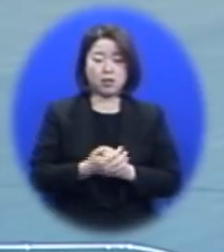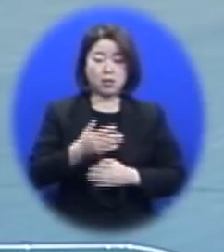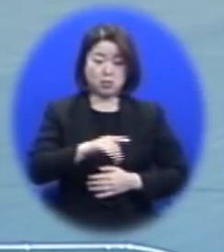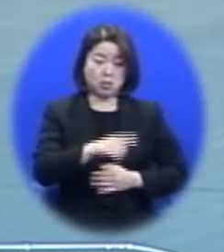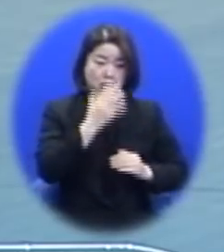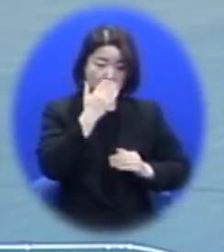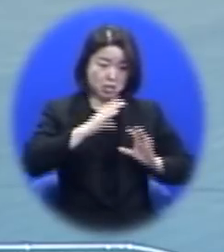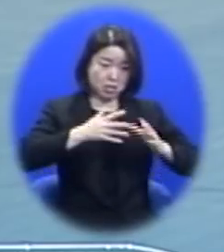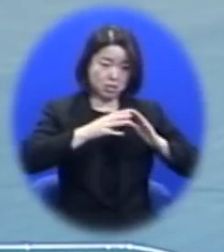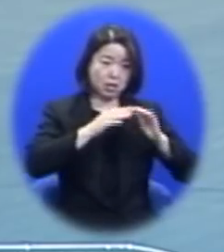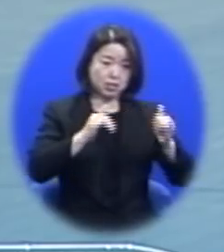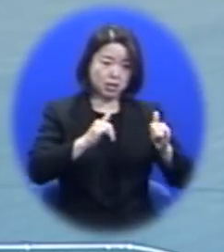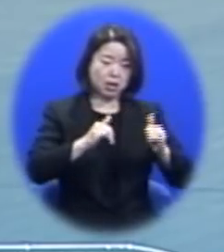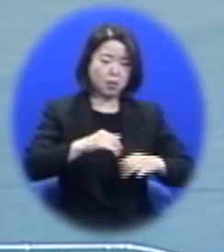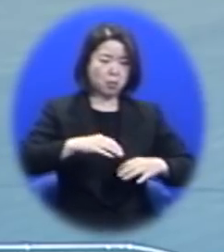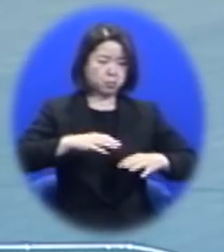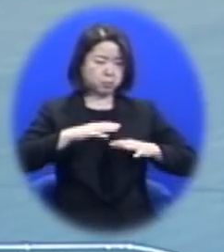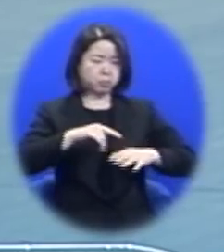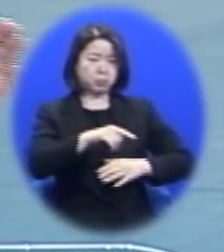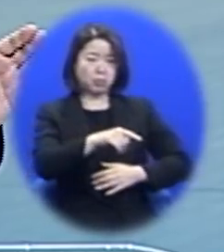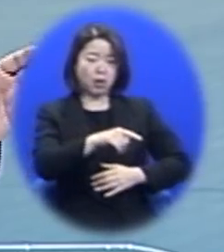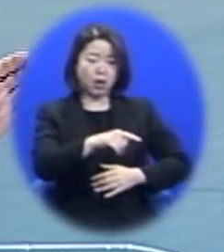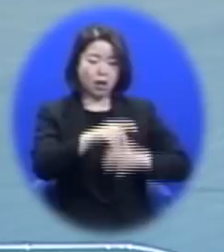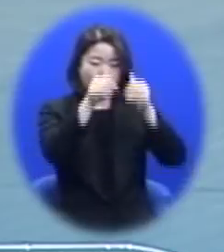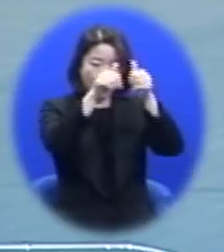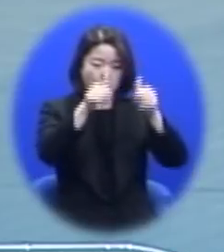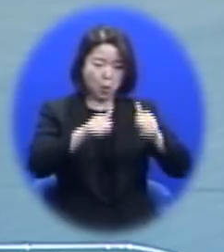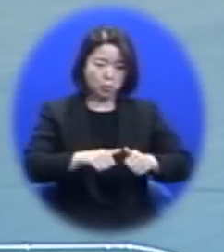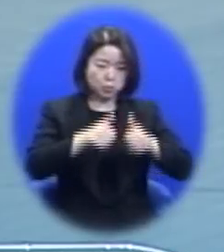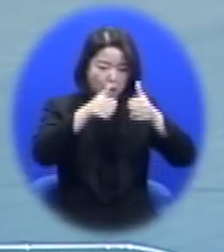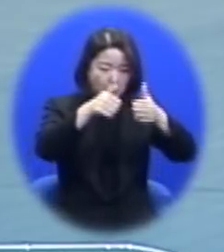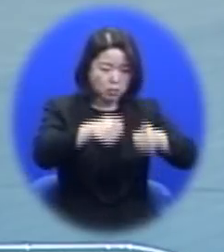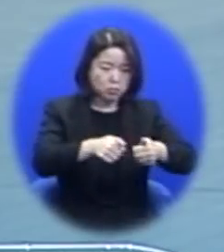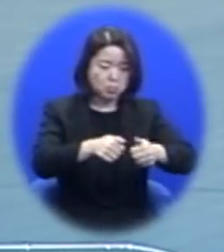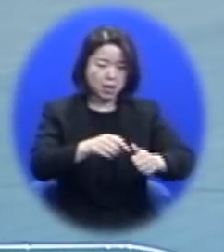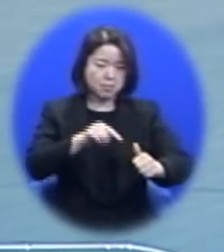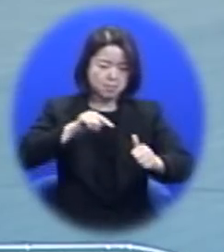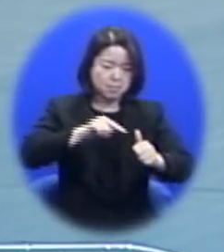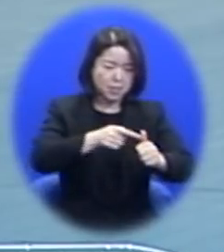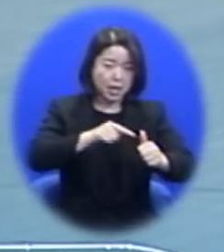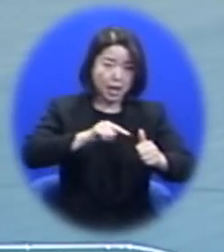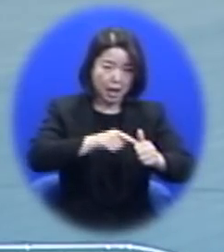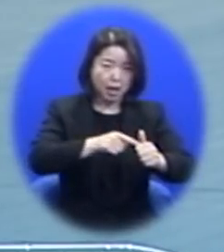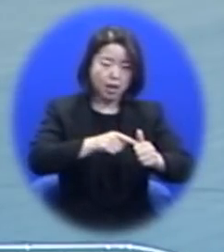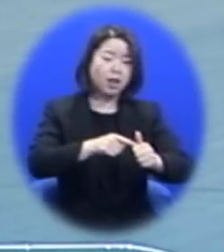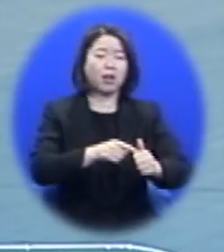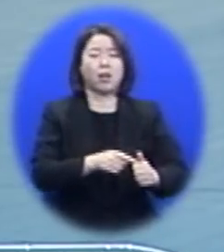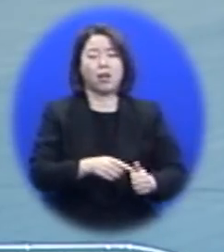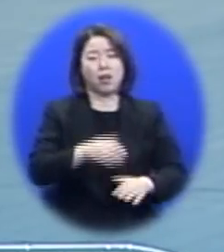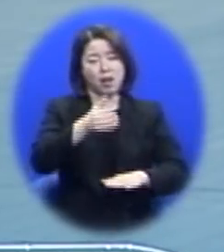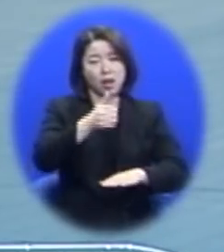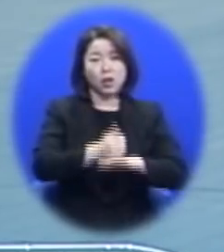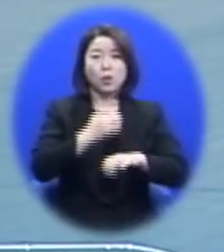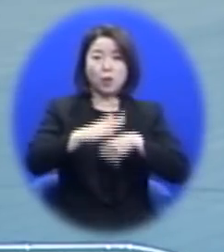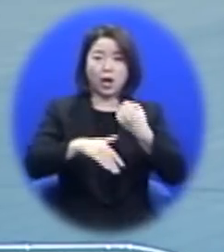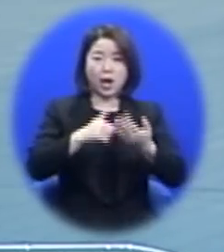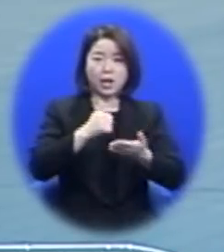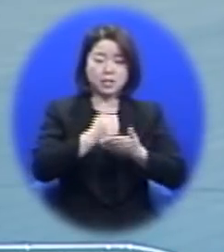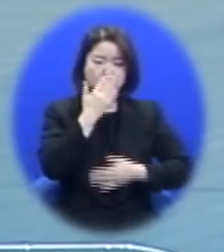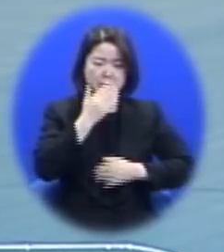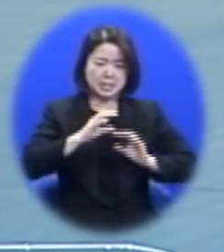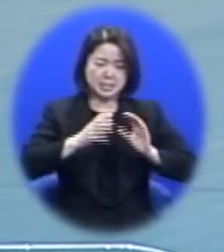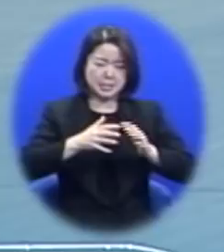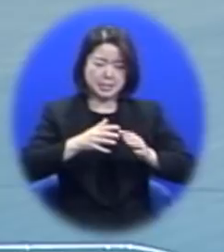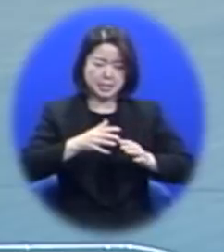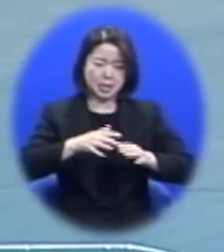백성들에게 무섭도록 이 우상 숭배를 강요하고 결국은 하나님이 이스라엘을 무섭게